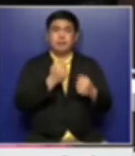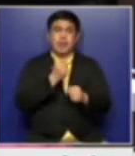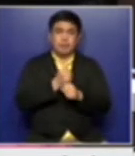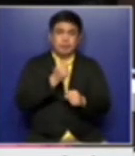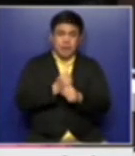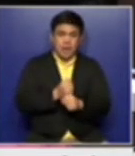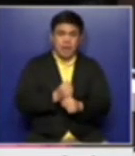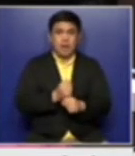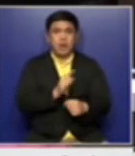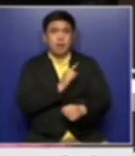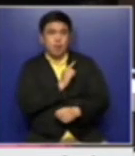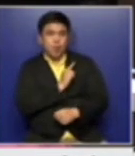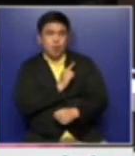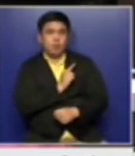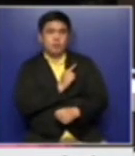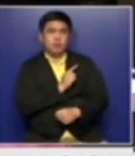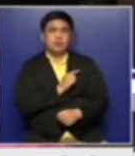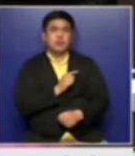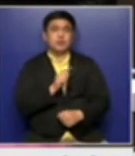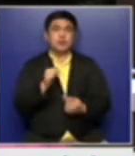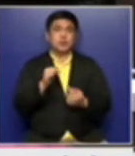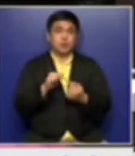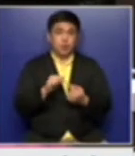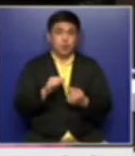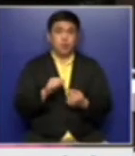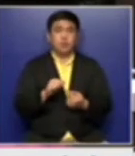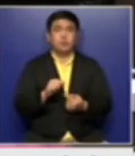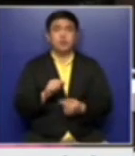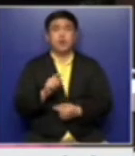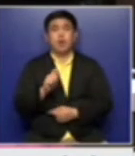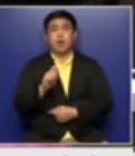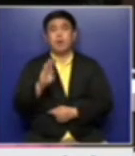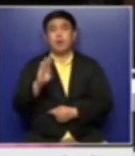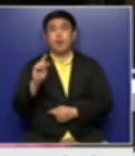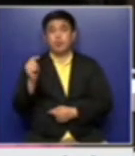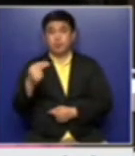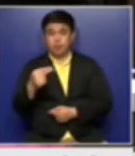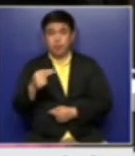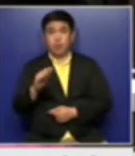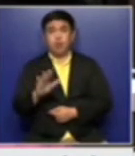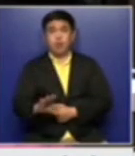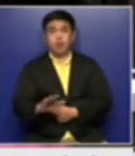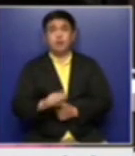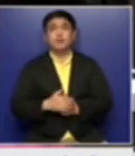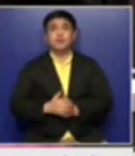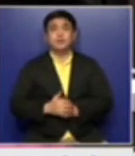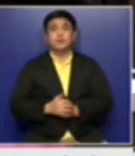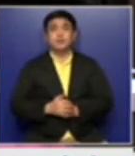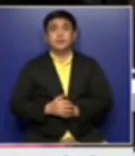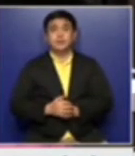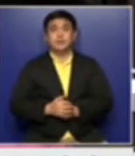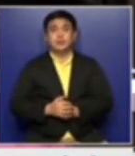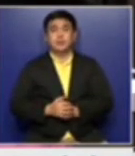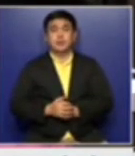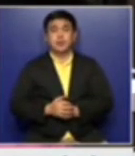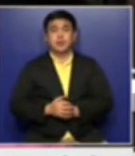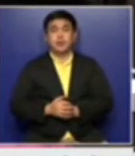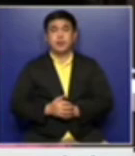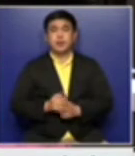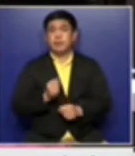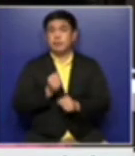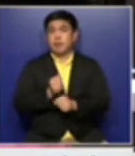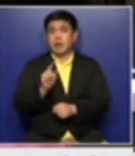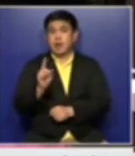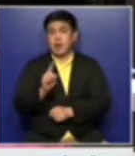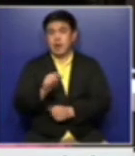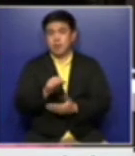โอนที่อยู่ในความรับผิดชอบขององค์กรปกครองส่วนท้องถิ่นและสามารถให้บ